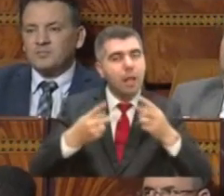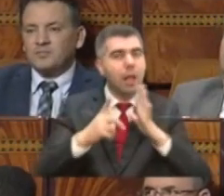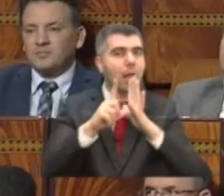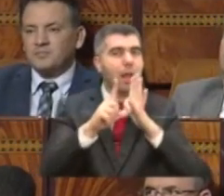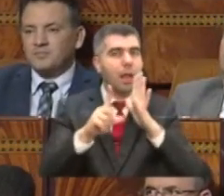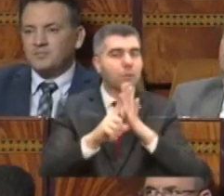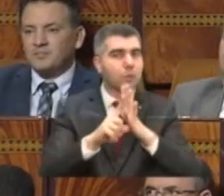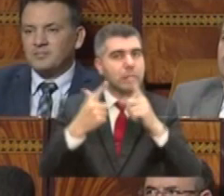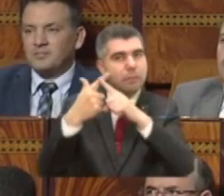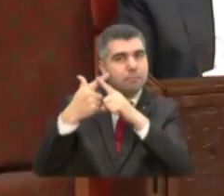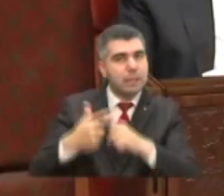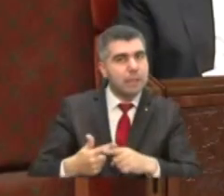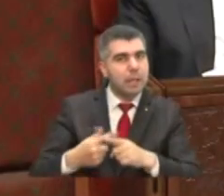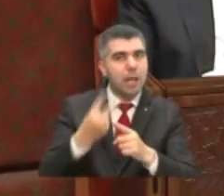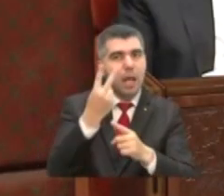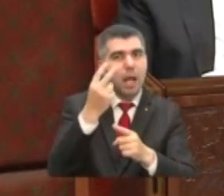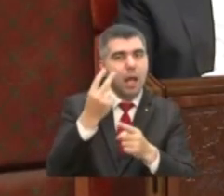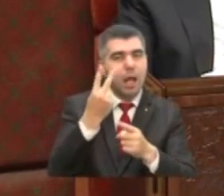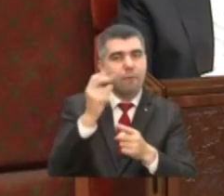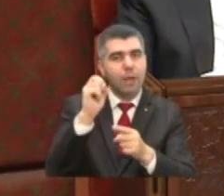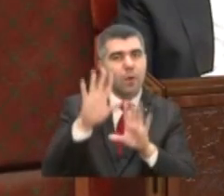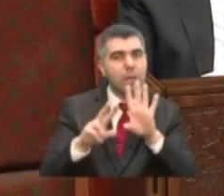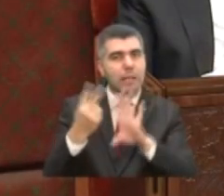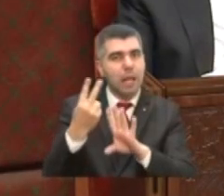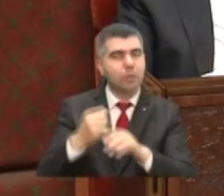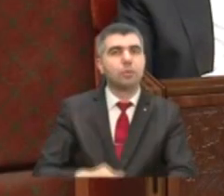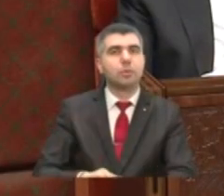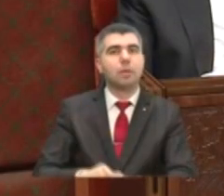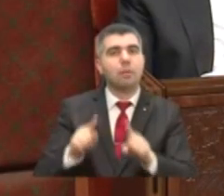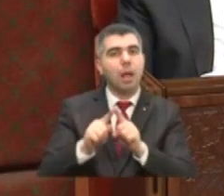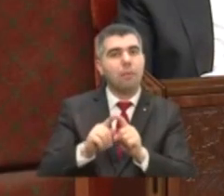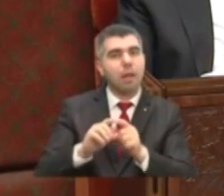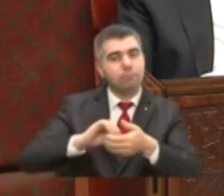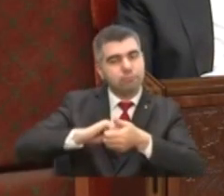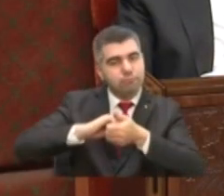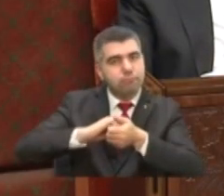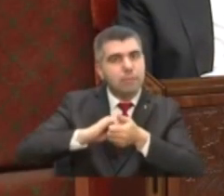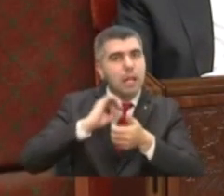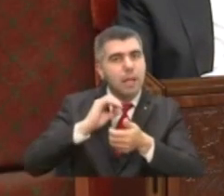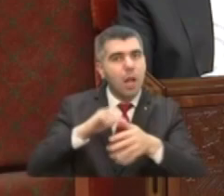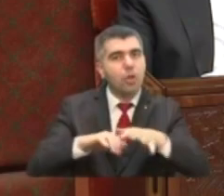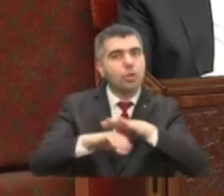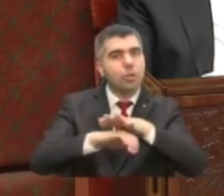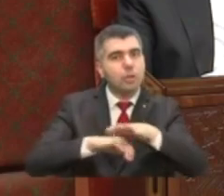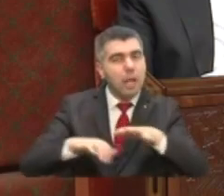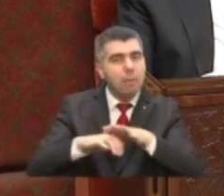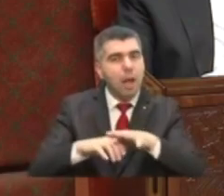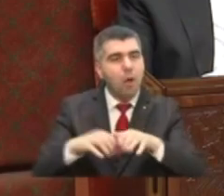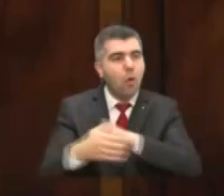المالية لسنة 2012 فيما يخص تعزيز التماسك الاجتماعي ومحاربة